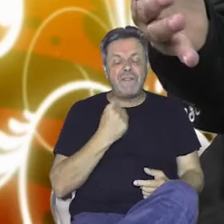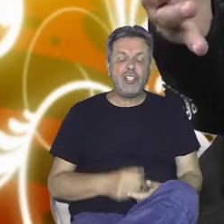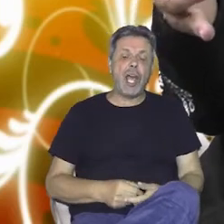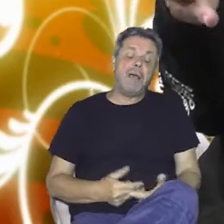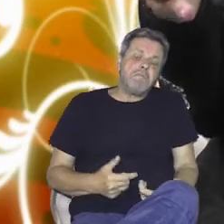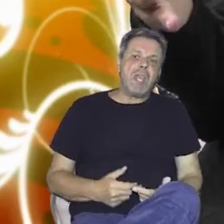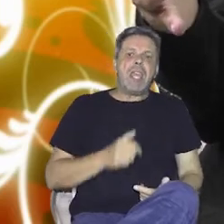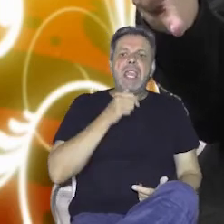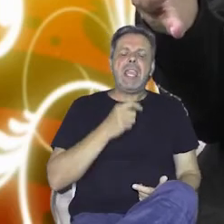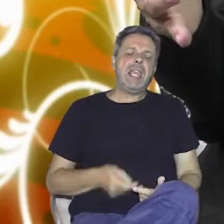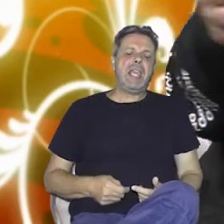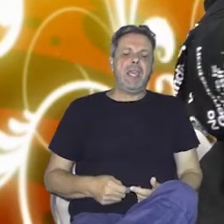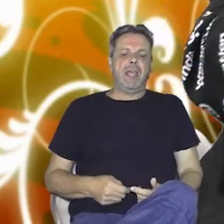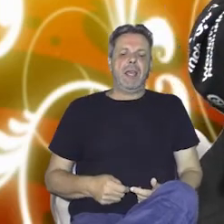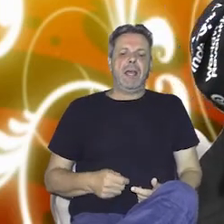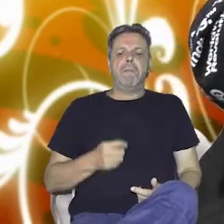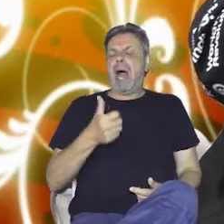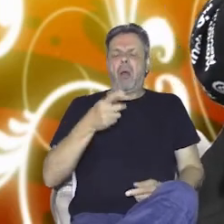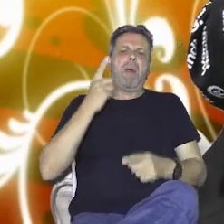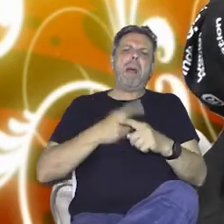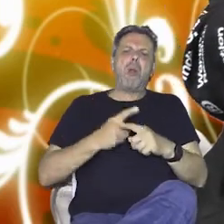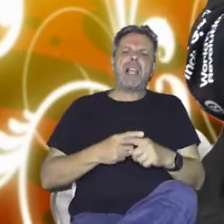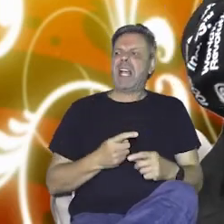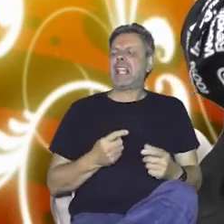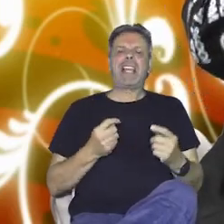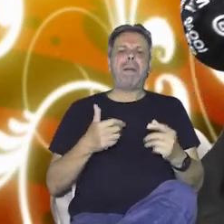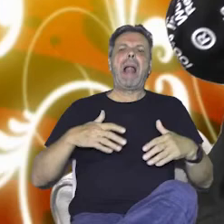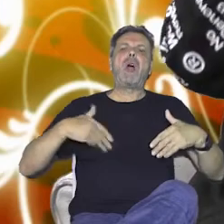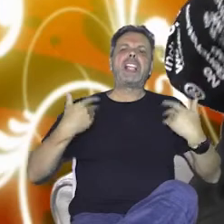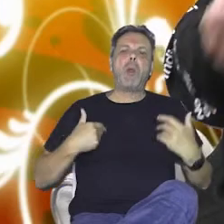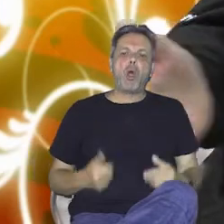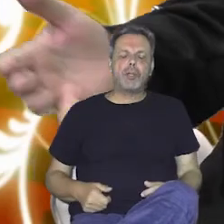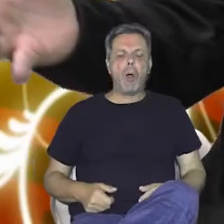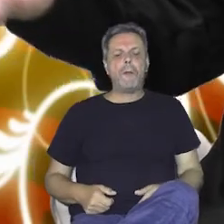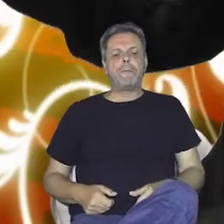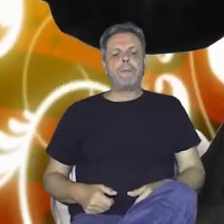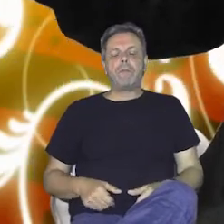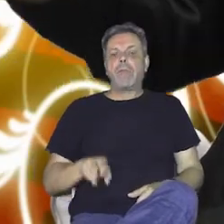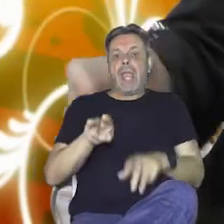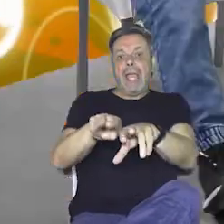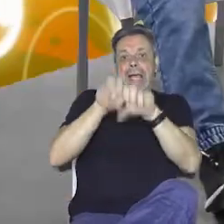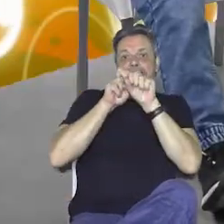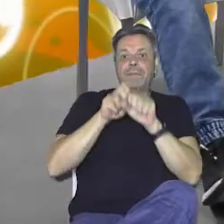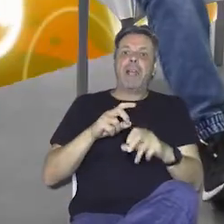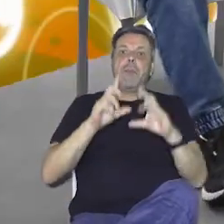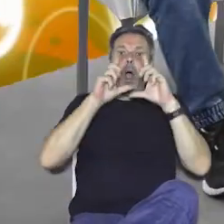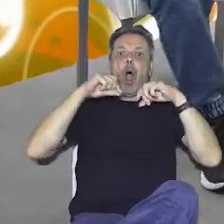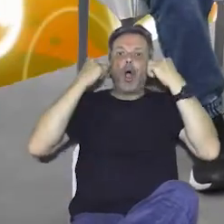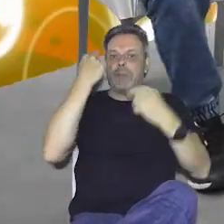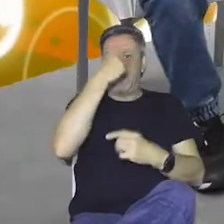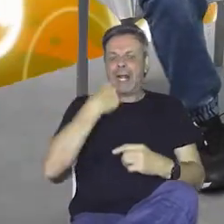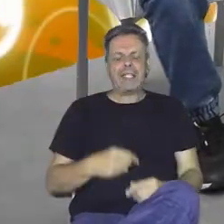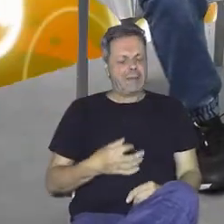sviđa. Eto, malo na pola sata da ga malo raspoložimo i izmamimo neki osmijeh na usta. Apsolutno,